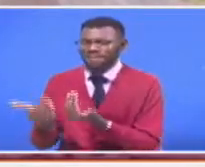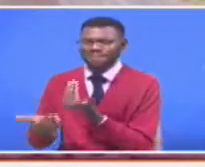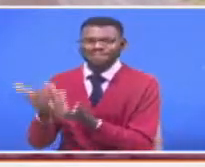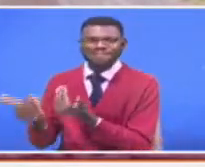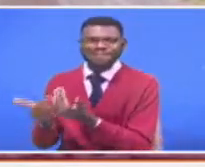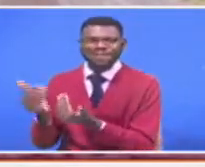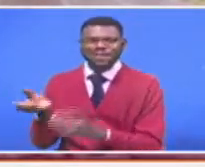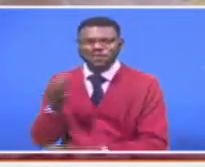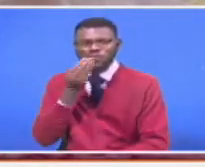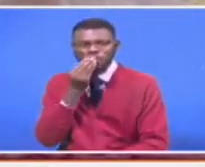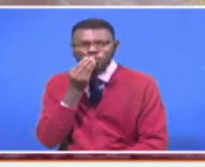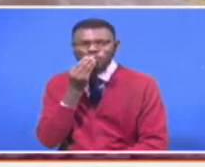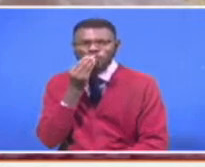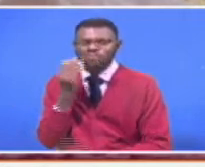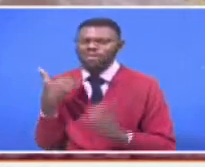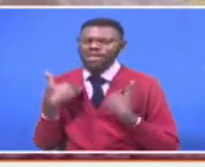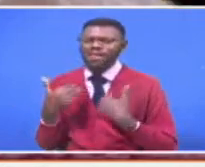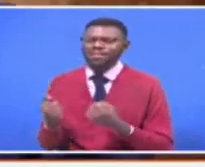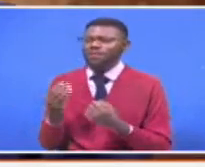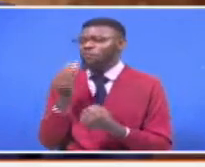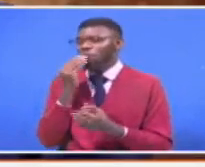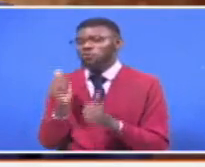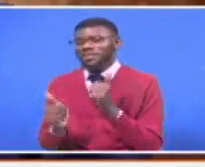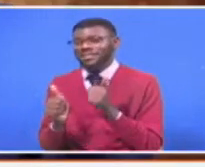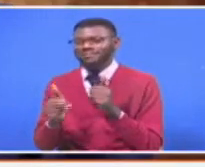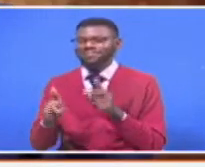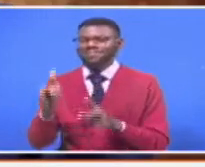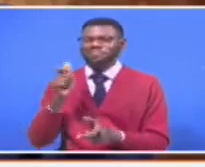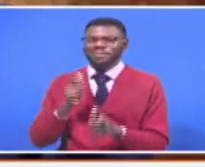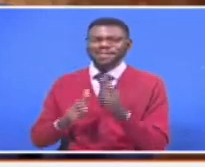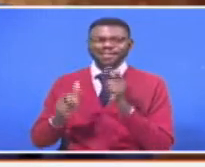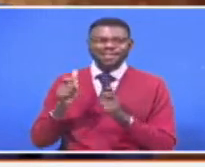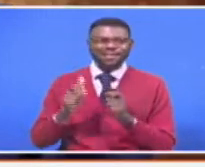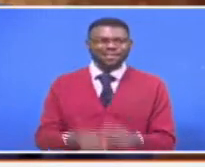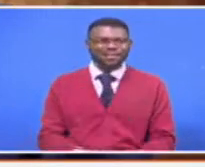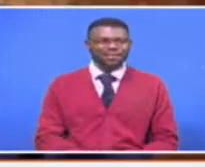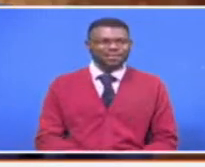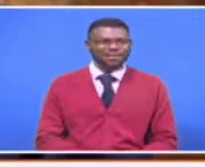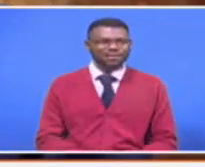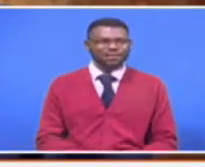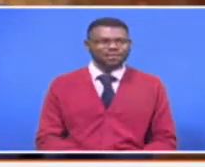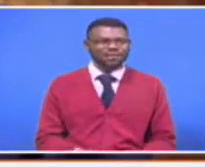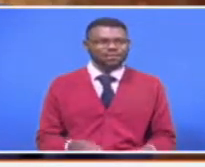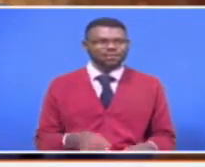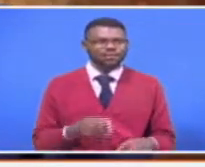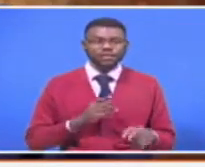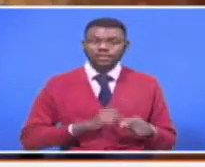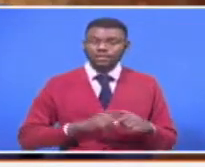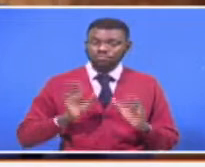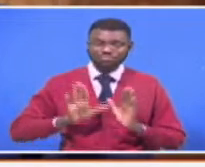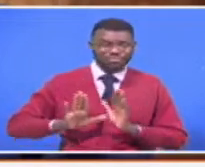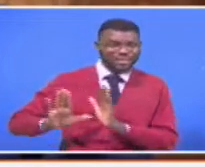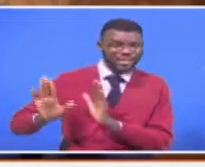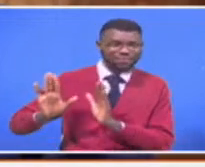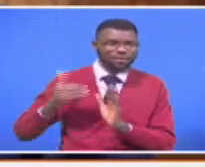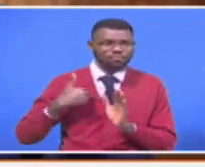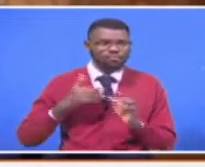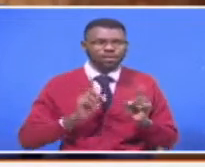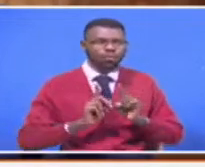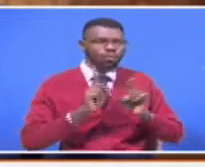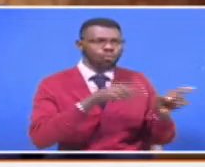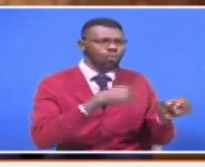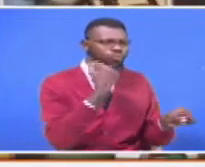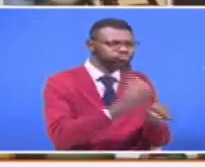lishe bora ambayo ni maziwa ya mama. Nikiwaacha kumnyonyesha saa hii niende kibarua, naona